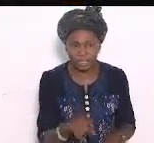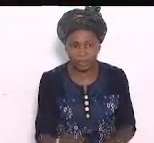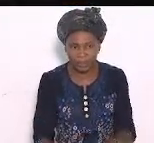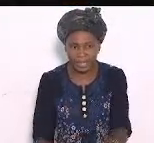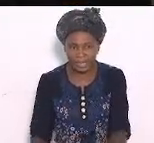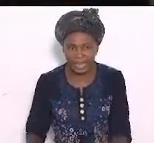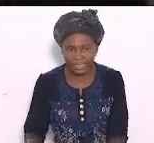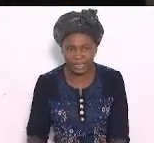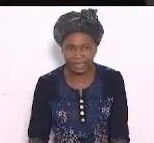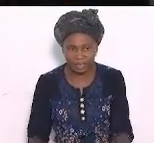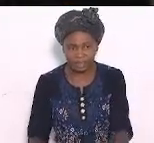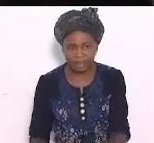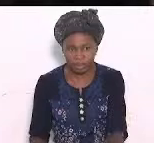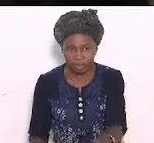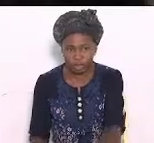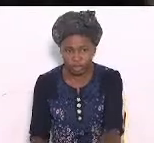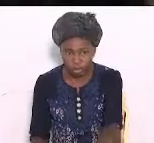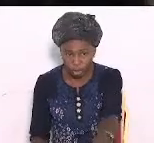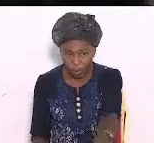spirit